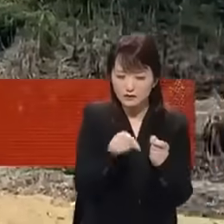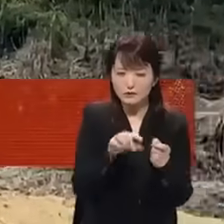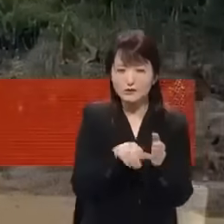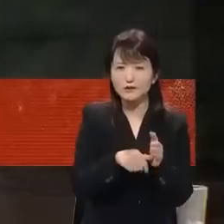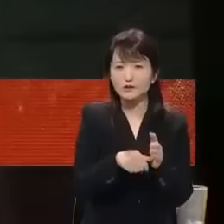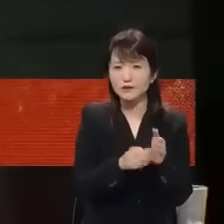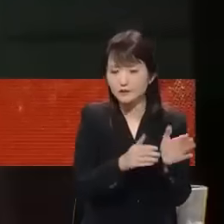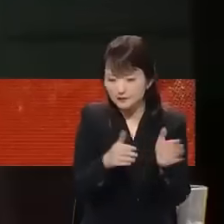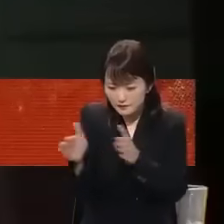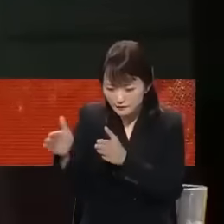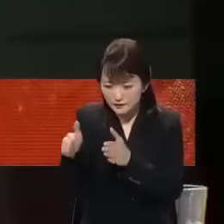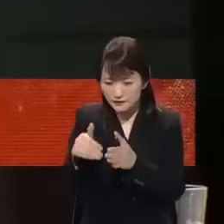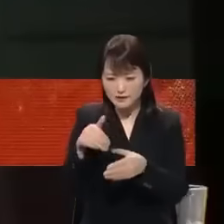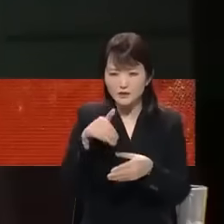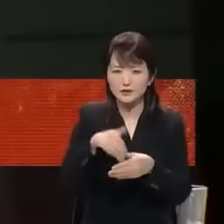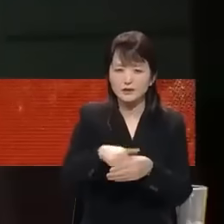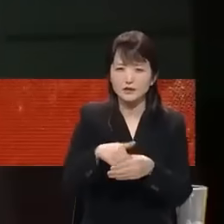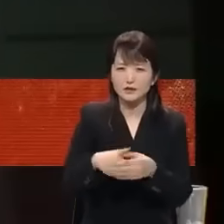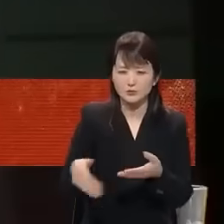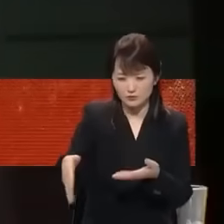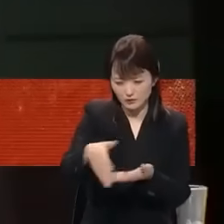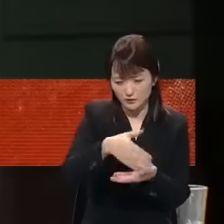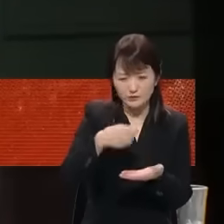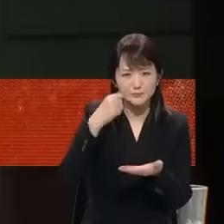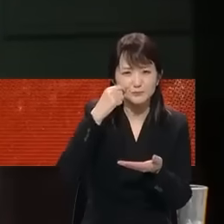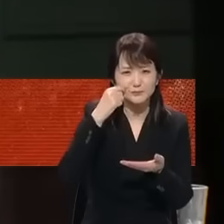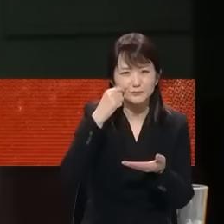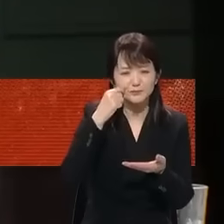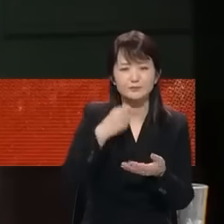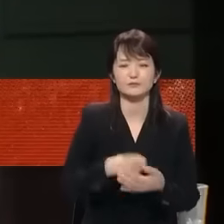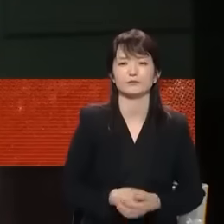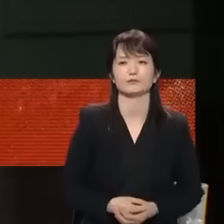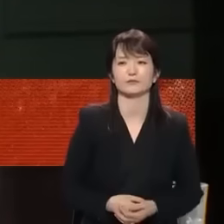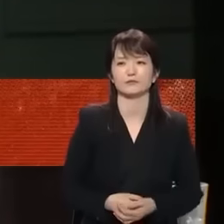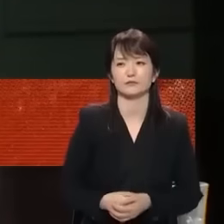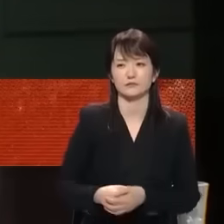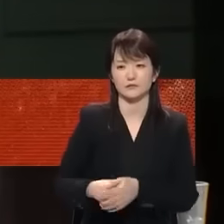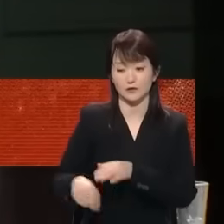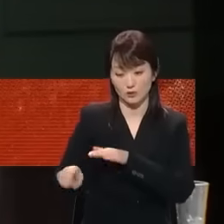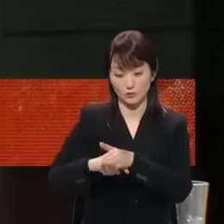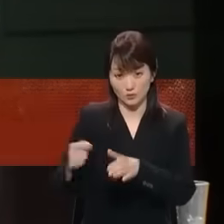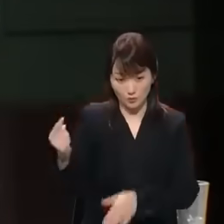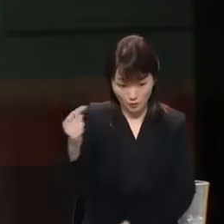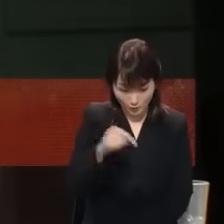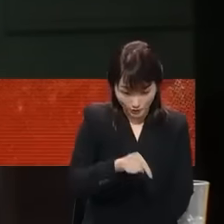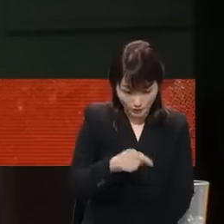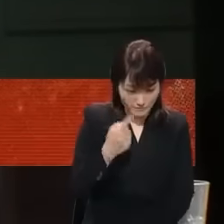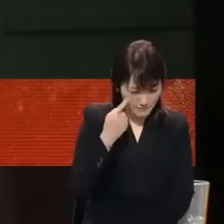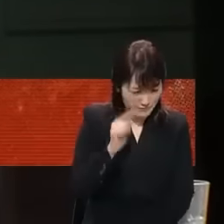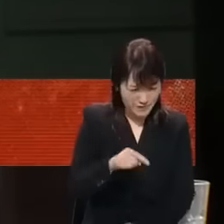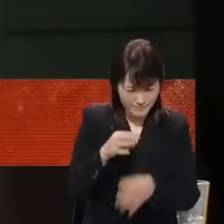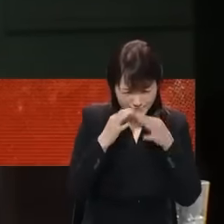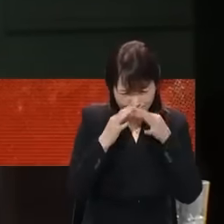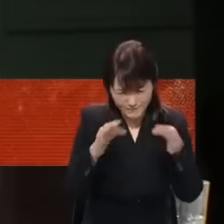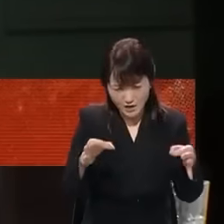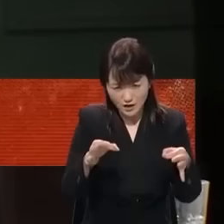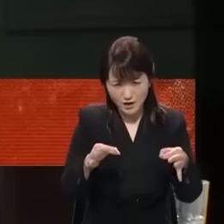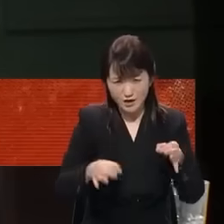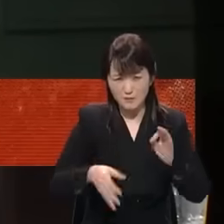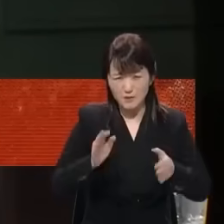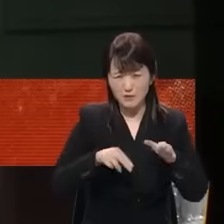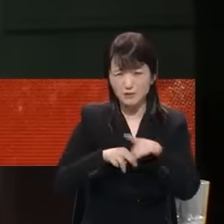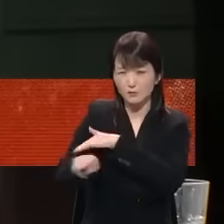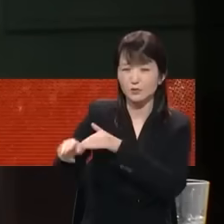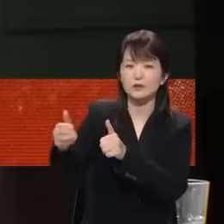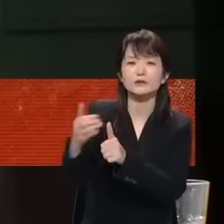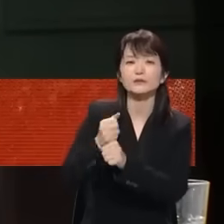지나면 아예 수학을 못 하고요 그렇기 때문에이 시기를 놓치면 안 되는데 그 도둑이 드니까 그 도둑 발견하고 소리를 지르면 또 사닥 도망을